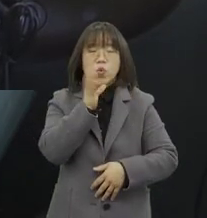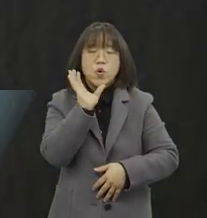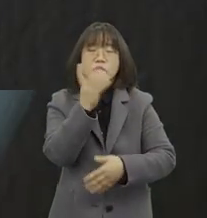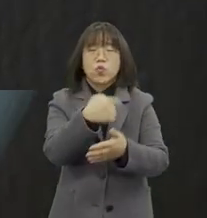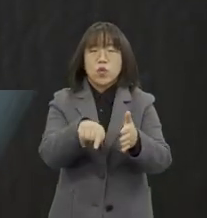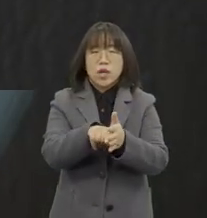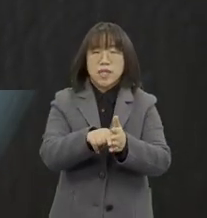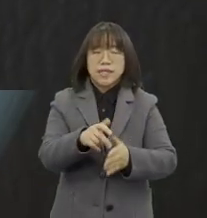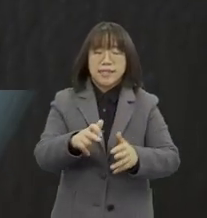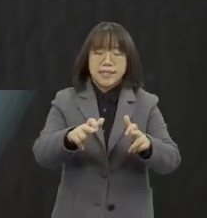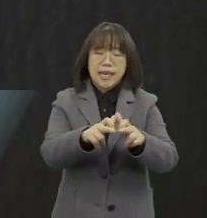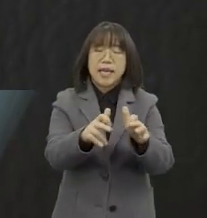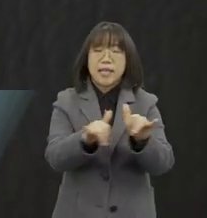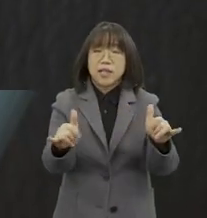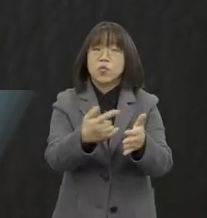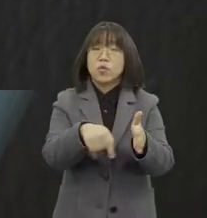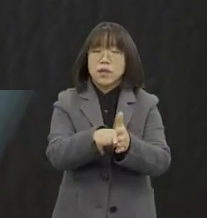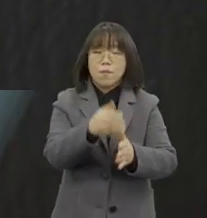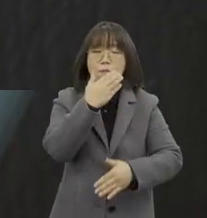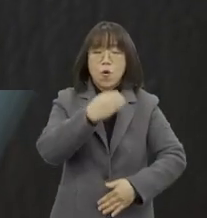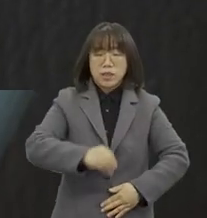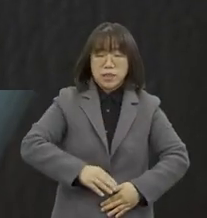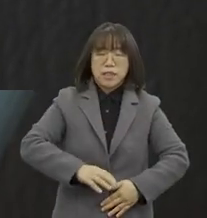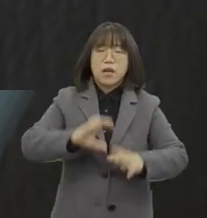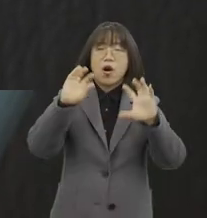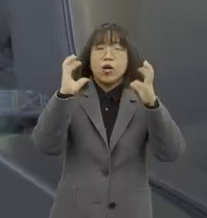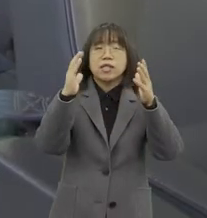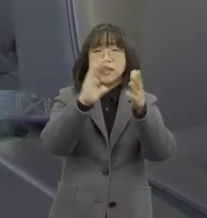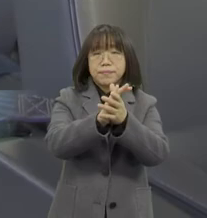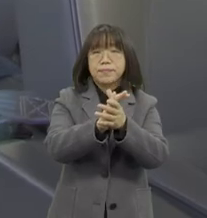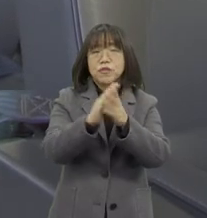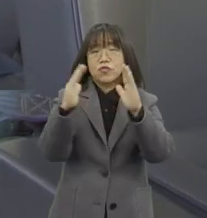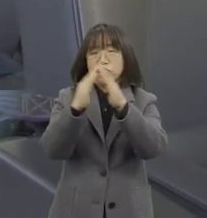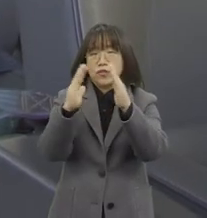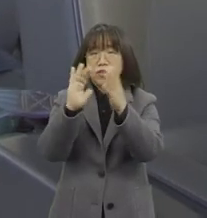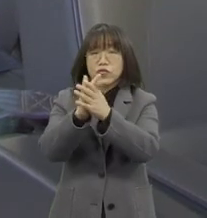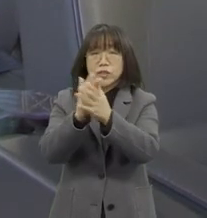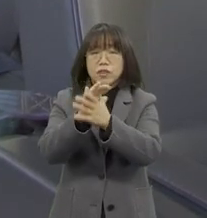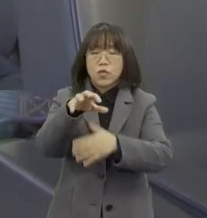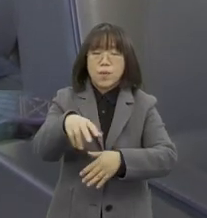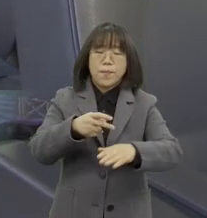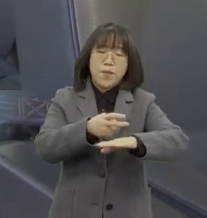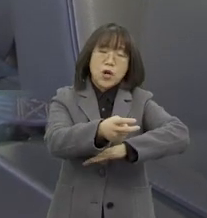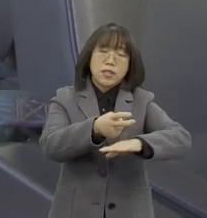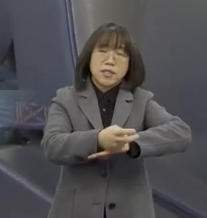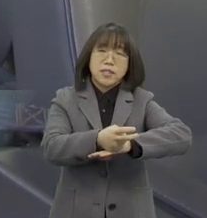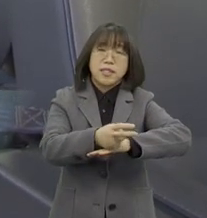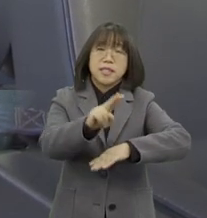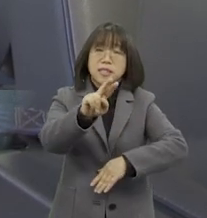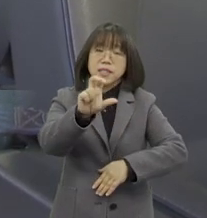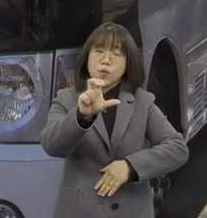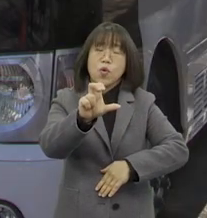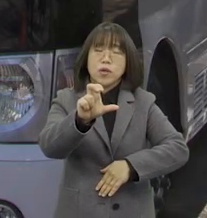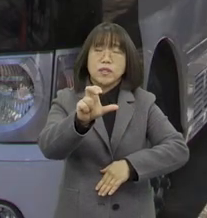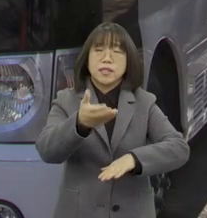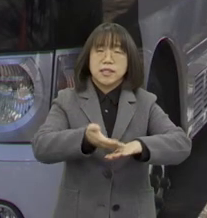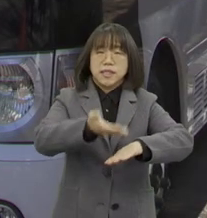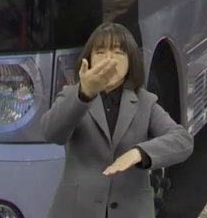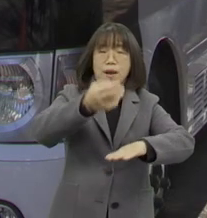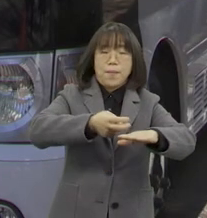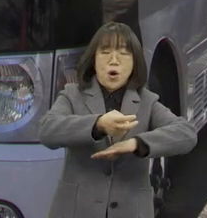버스를 우선 대상으로 복지관 셔틀버스와 유치원, 어린이집 통학버스 등 25인승 이상